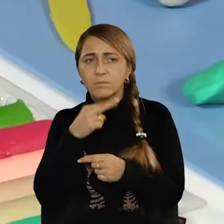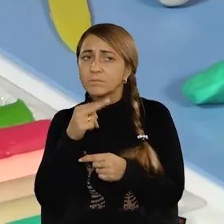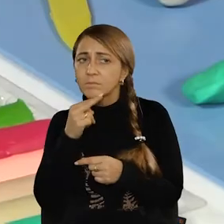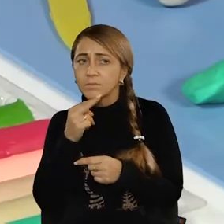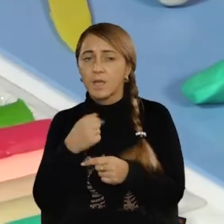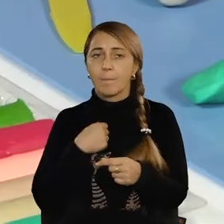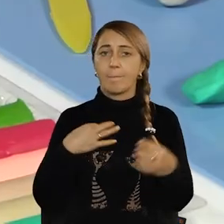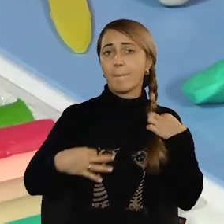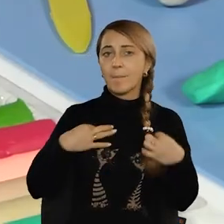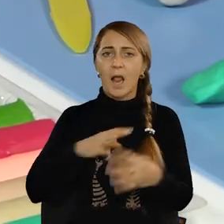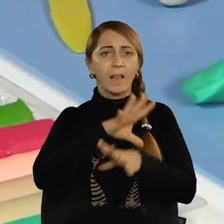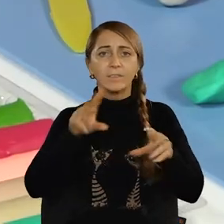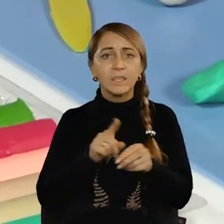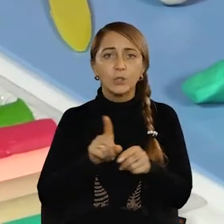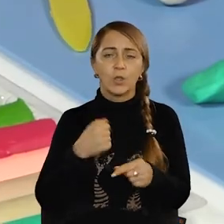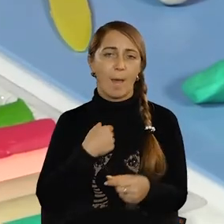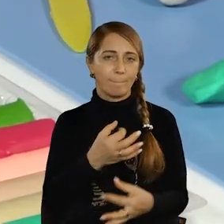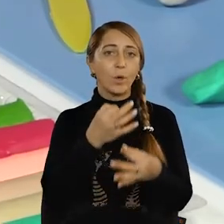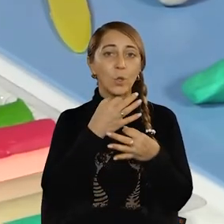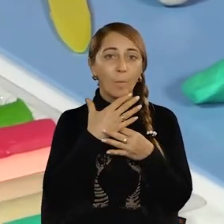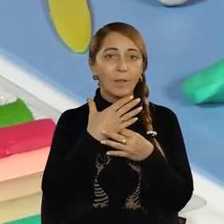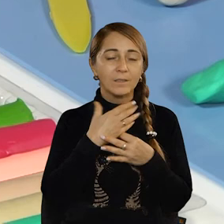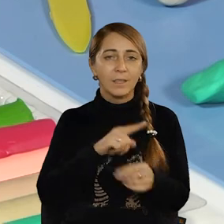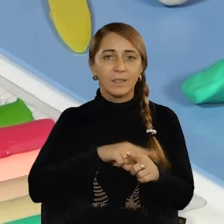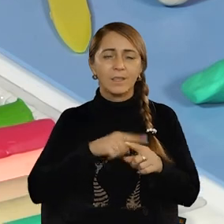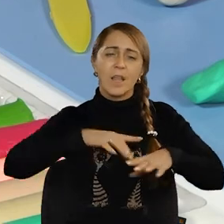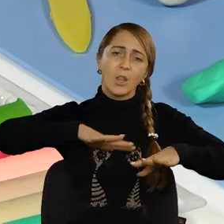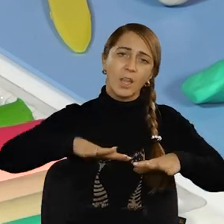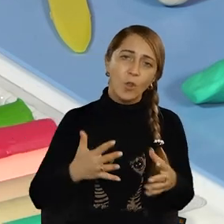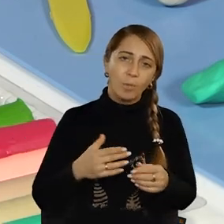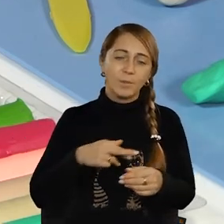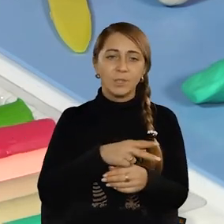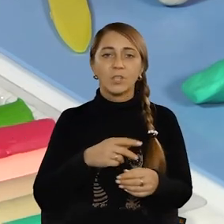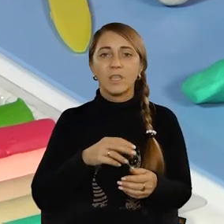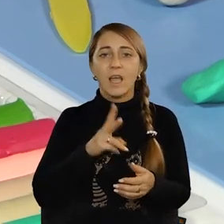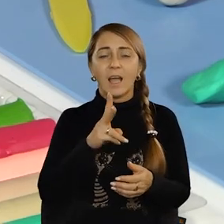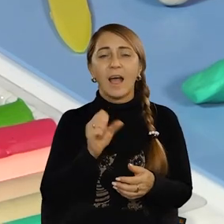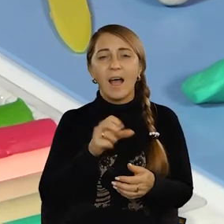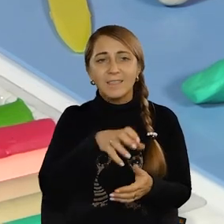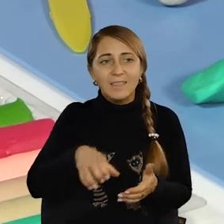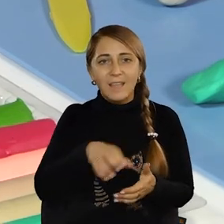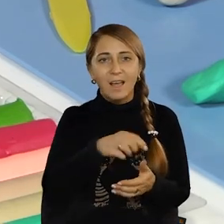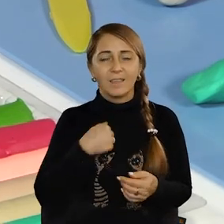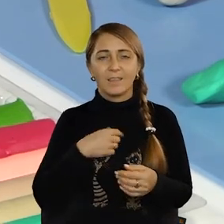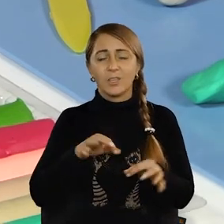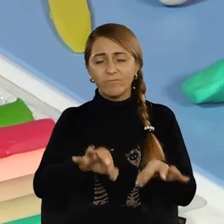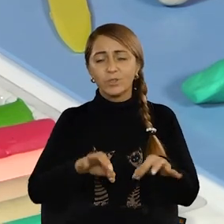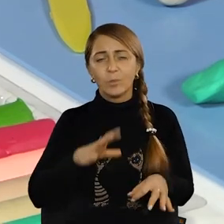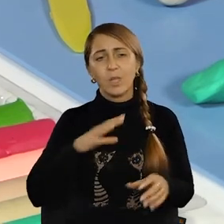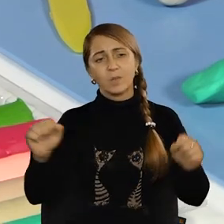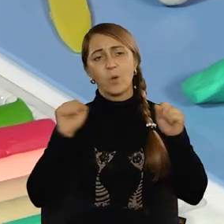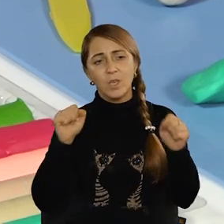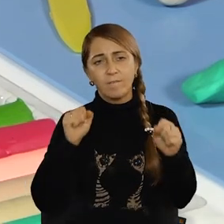Ми приміряли усе, що нам подобалося. Натомлені підійшли до каси. У наших візочках були спортивні